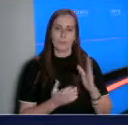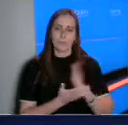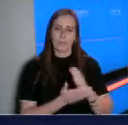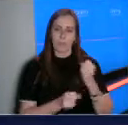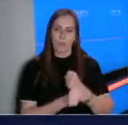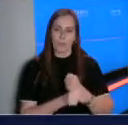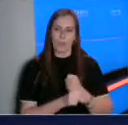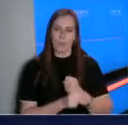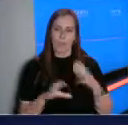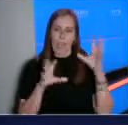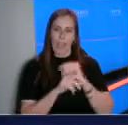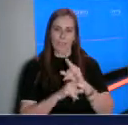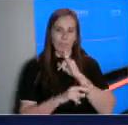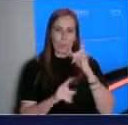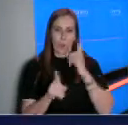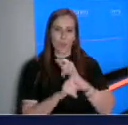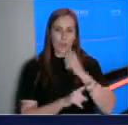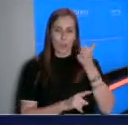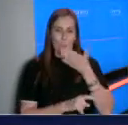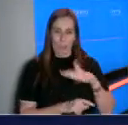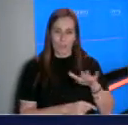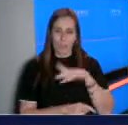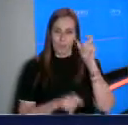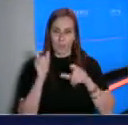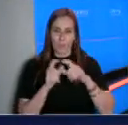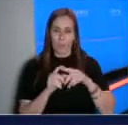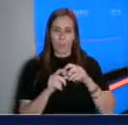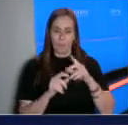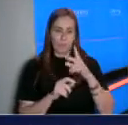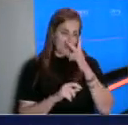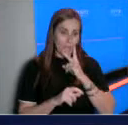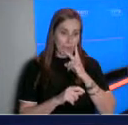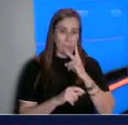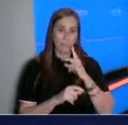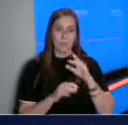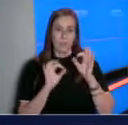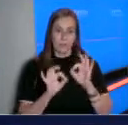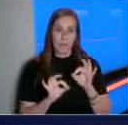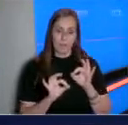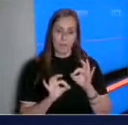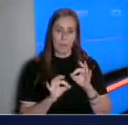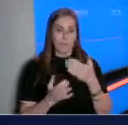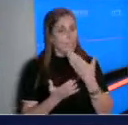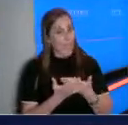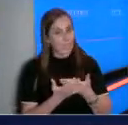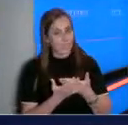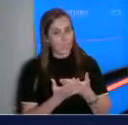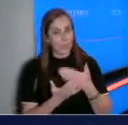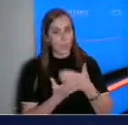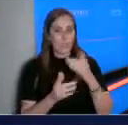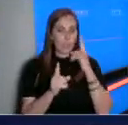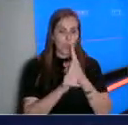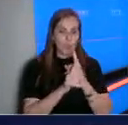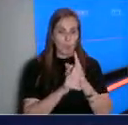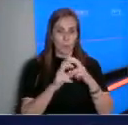והחלטתי לעשות את הערב טריוויה המונגש הראשון בארץ, לאנשים שהם לקויי ראייה. ובעצם התייעצתי עם יועץ